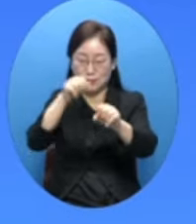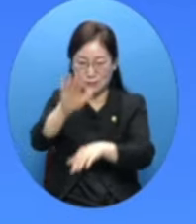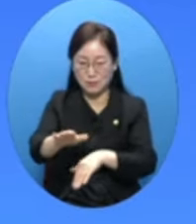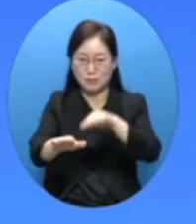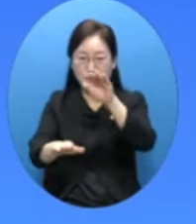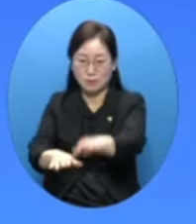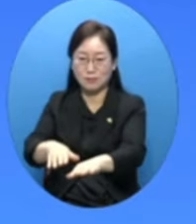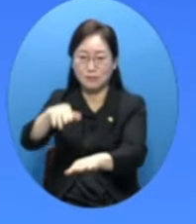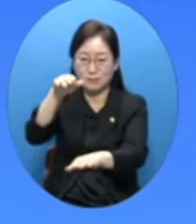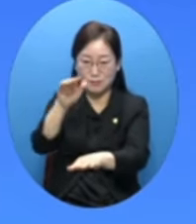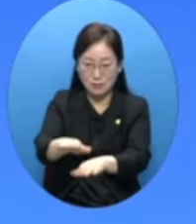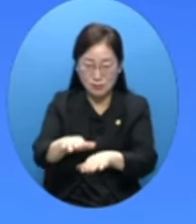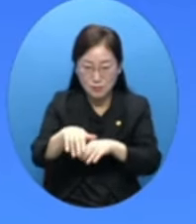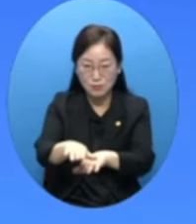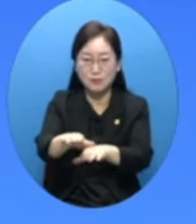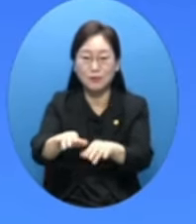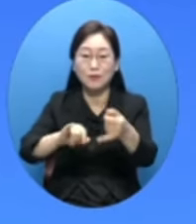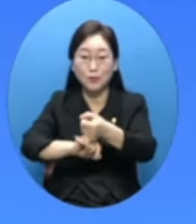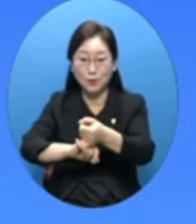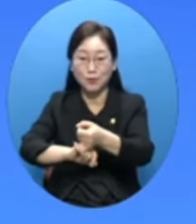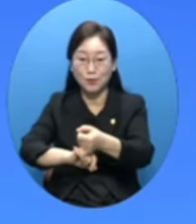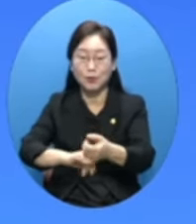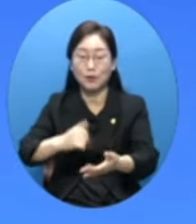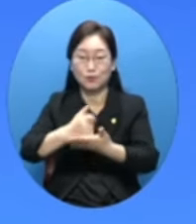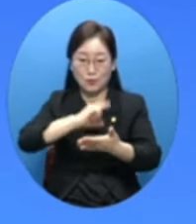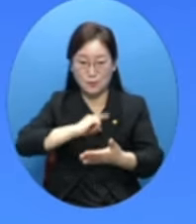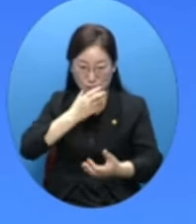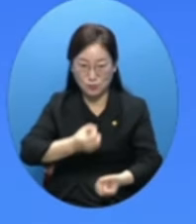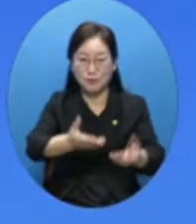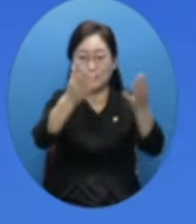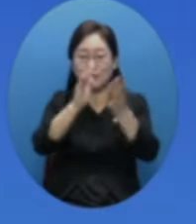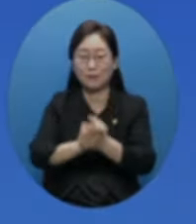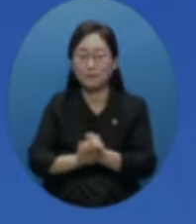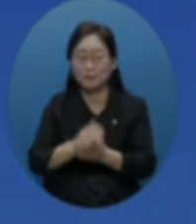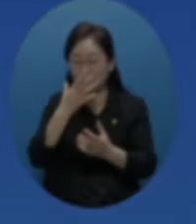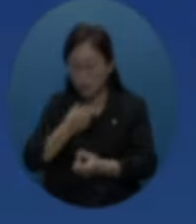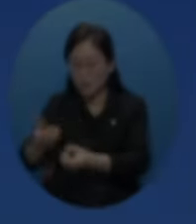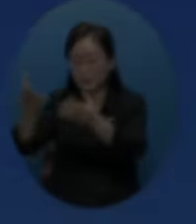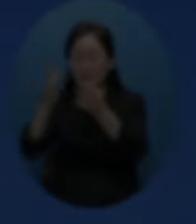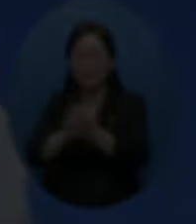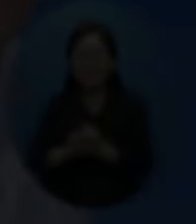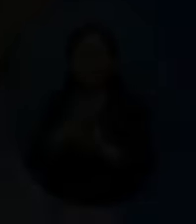또 전진, 돈 전진해 나간 여러분 모두 되시기를 주님의 이름으로 축원합니다. 축원합니다. 축원합니다.